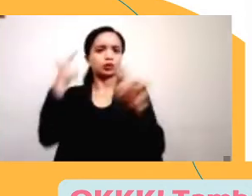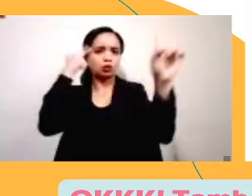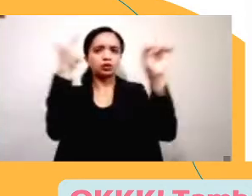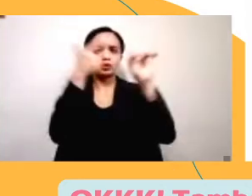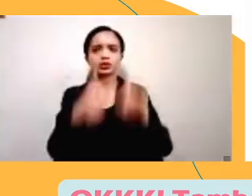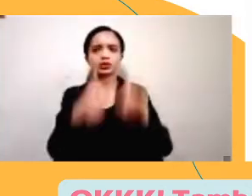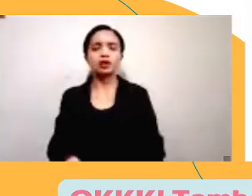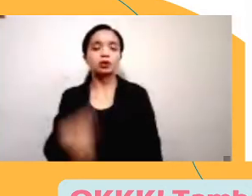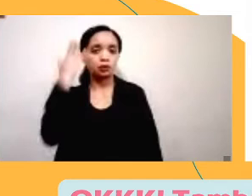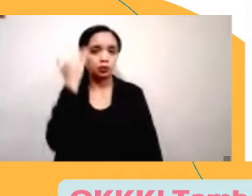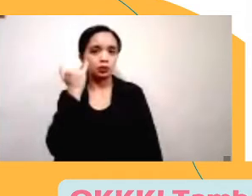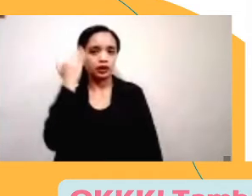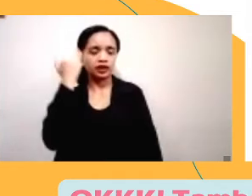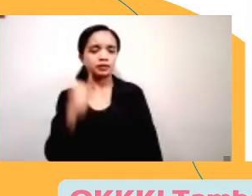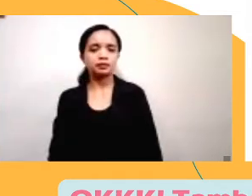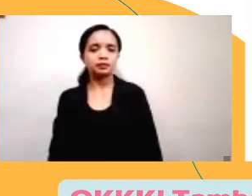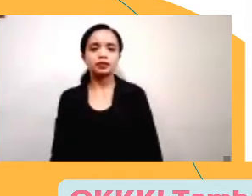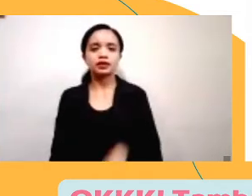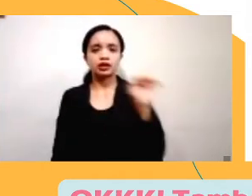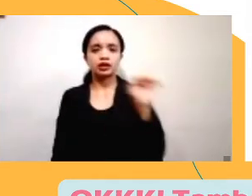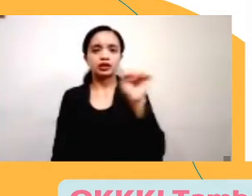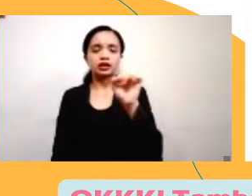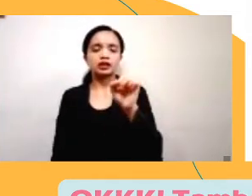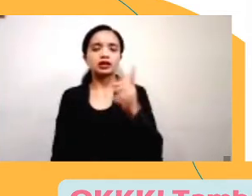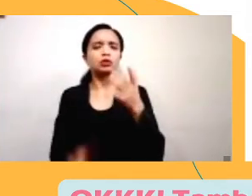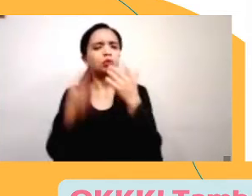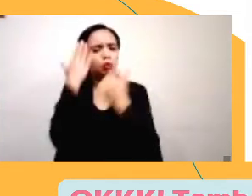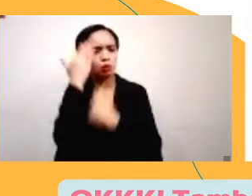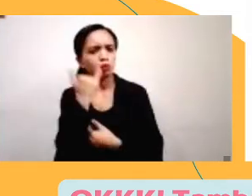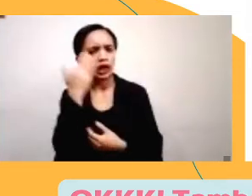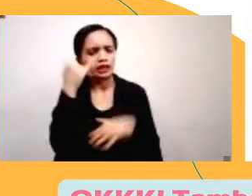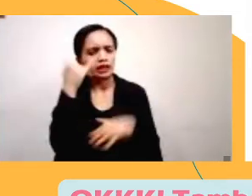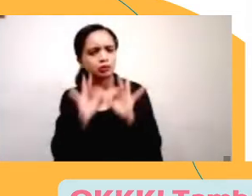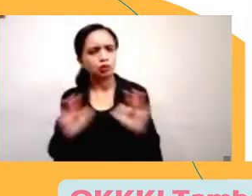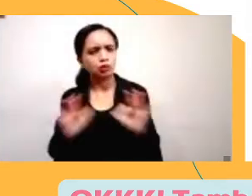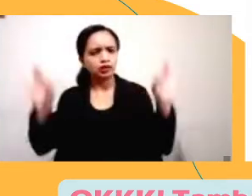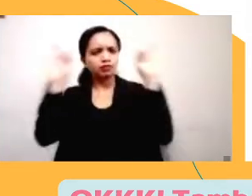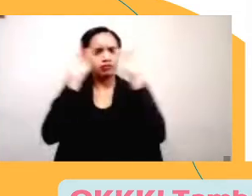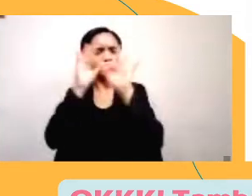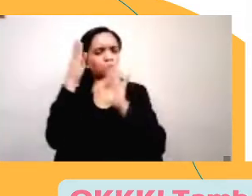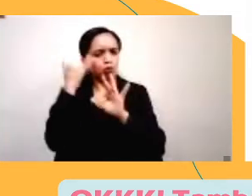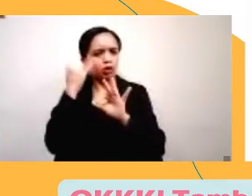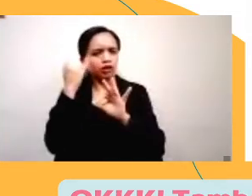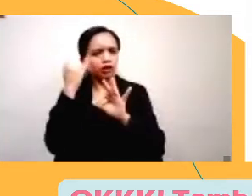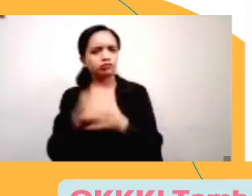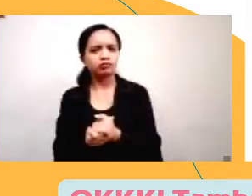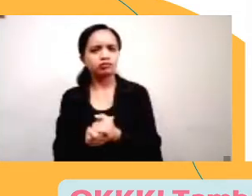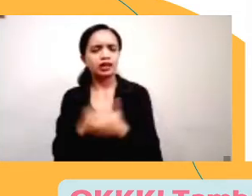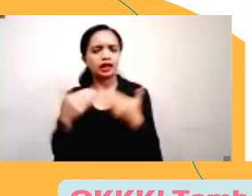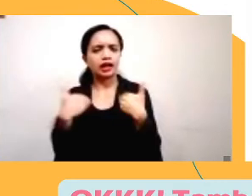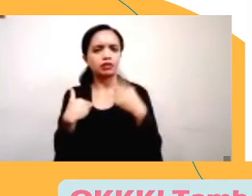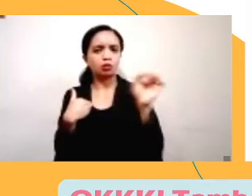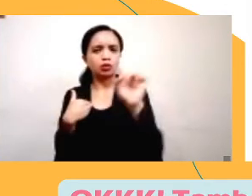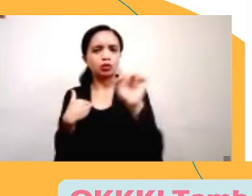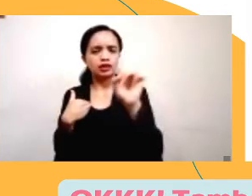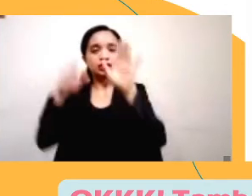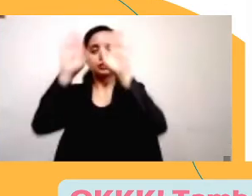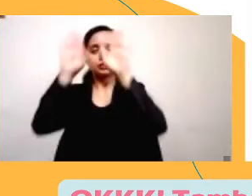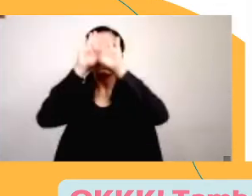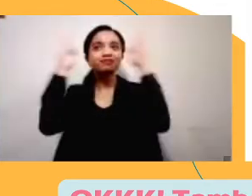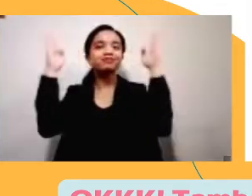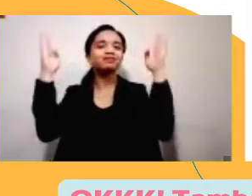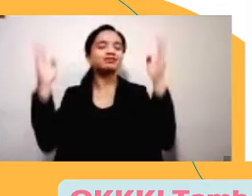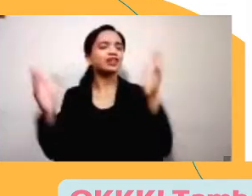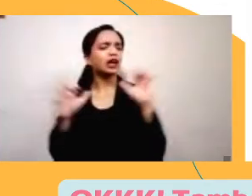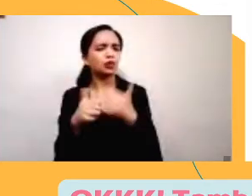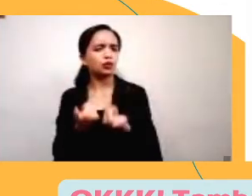ng ating big goals. No? So bakit naman important yung pagkakaroon ng bukas na pag-iisip?